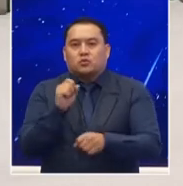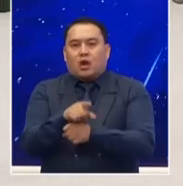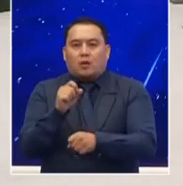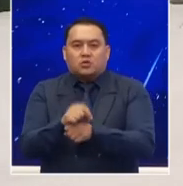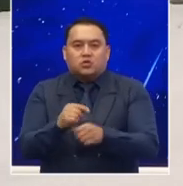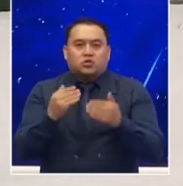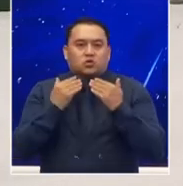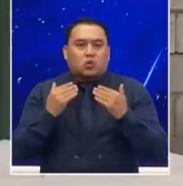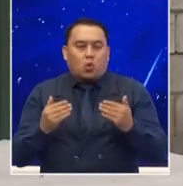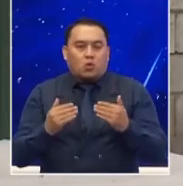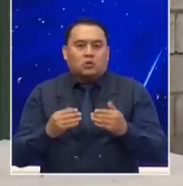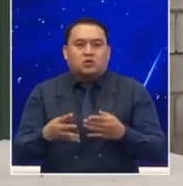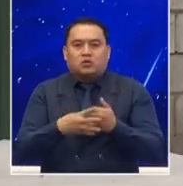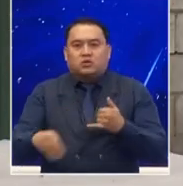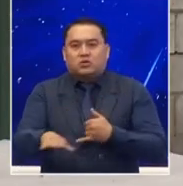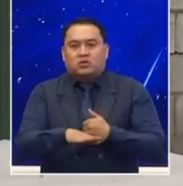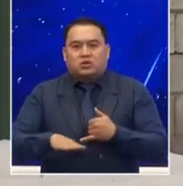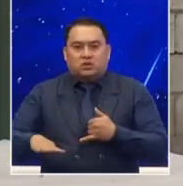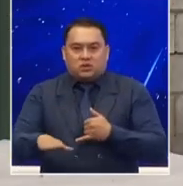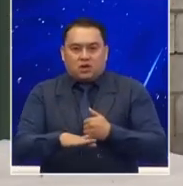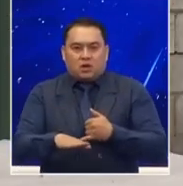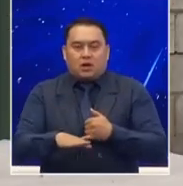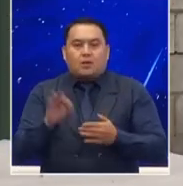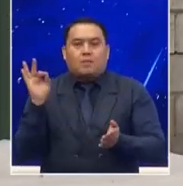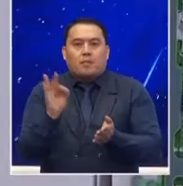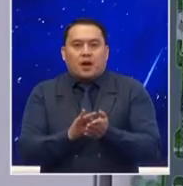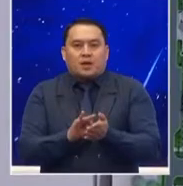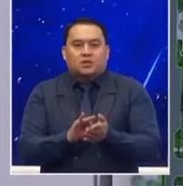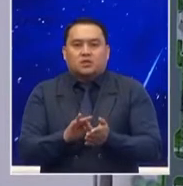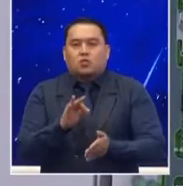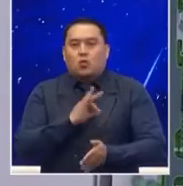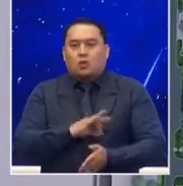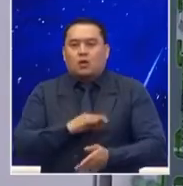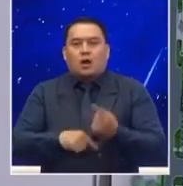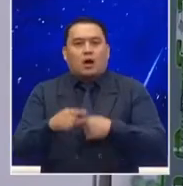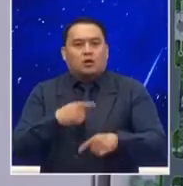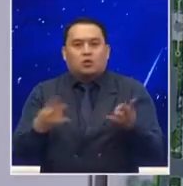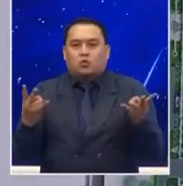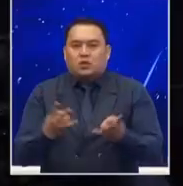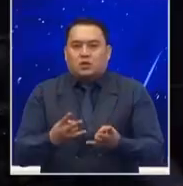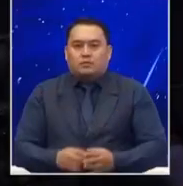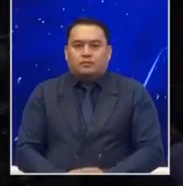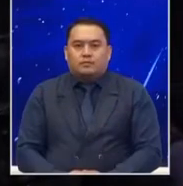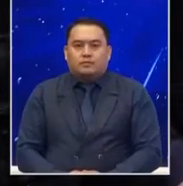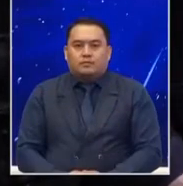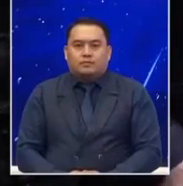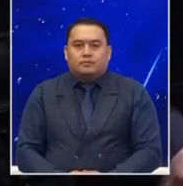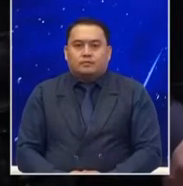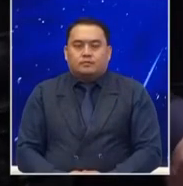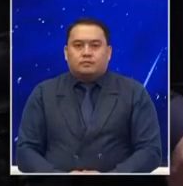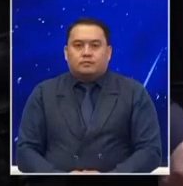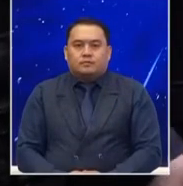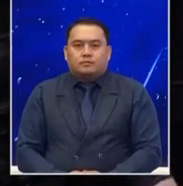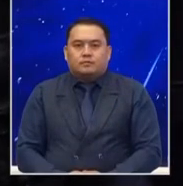Соңғысына тиесілі жер жеке меншікте. Мақсатты игерілмепті. Қайтарылуы тиіс. Детсад тоже протокол